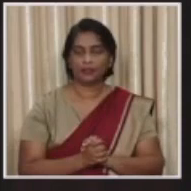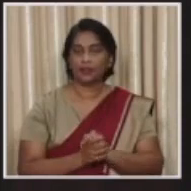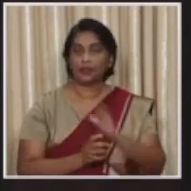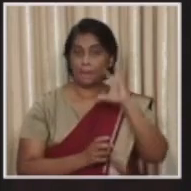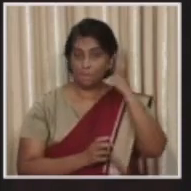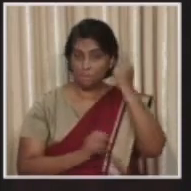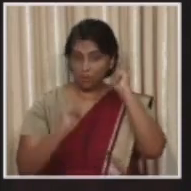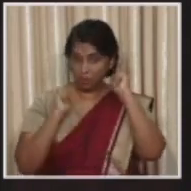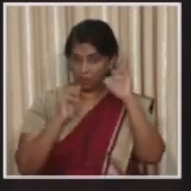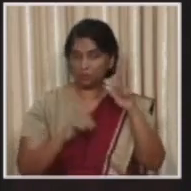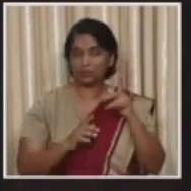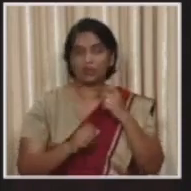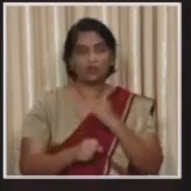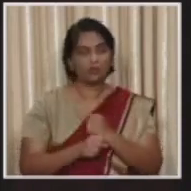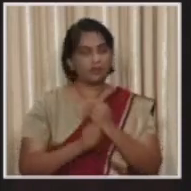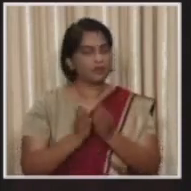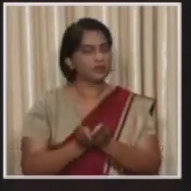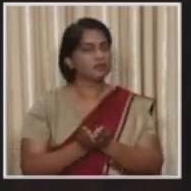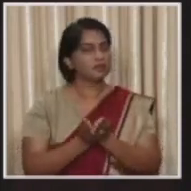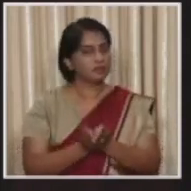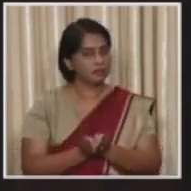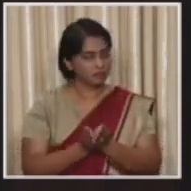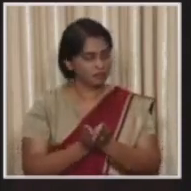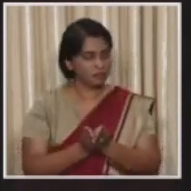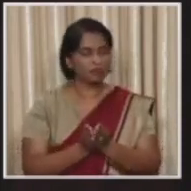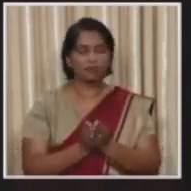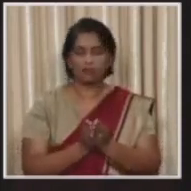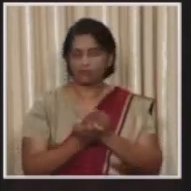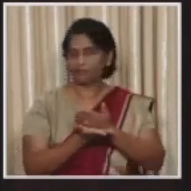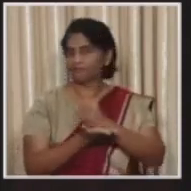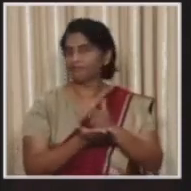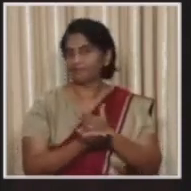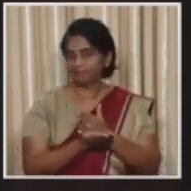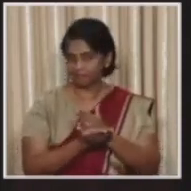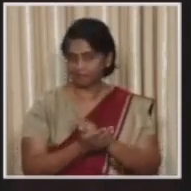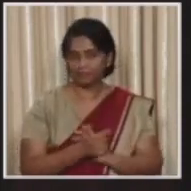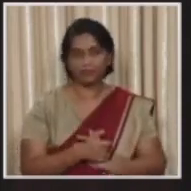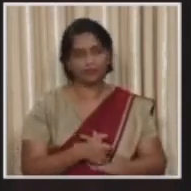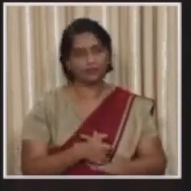පලදායි ලෙස රාජ්‍ය සම්පත් වෙන් කිරීම.